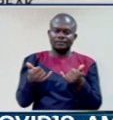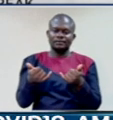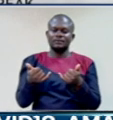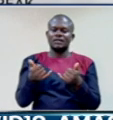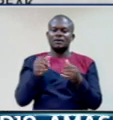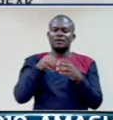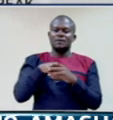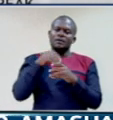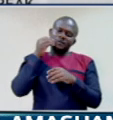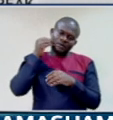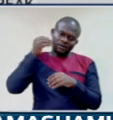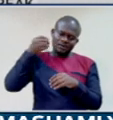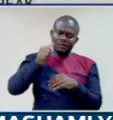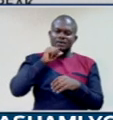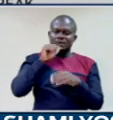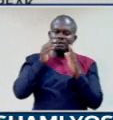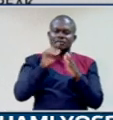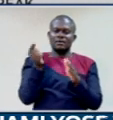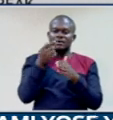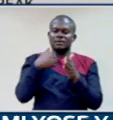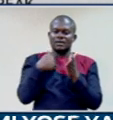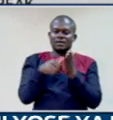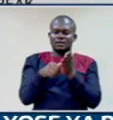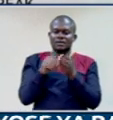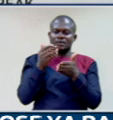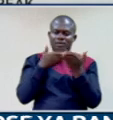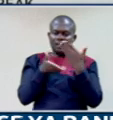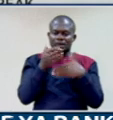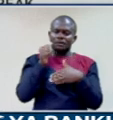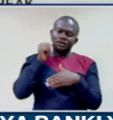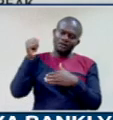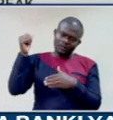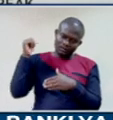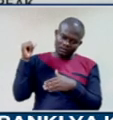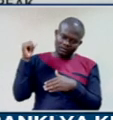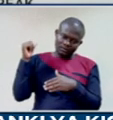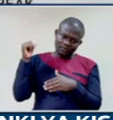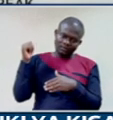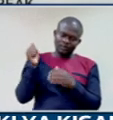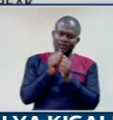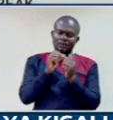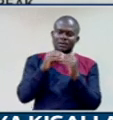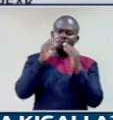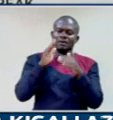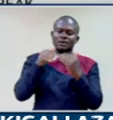mu macumbi yabo, nta n'umwe uragira ikibazo. Twaraganiriye ejo n'abayobozi